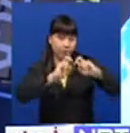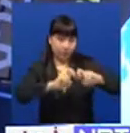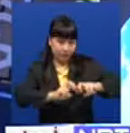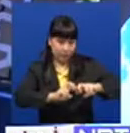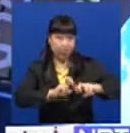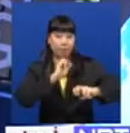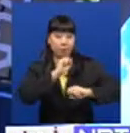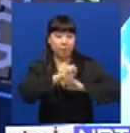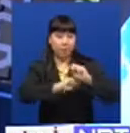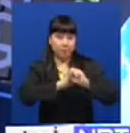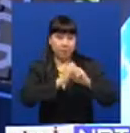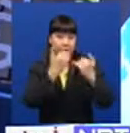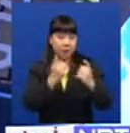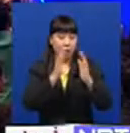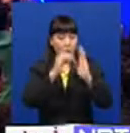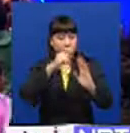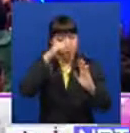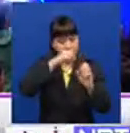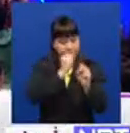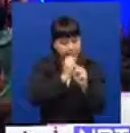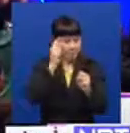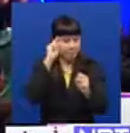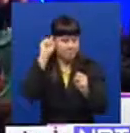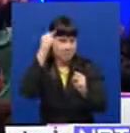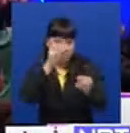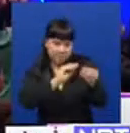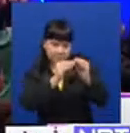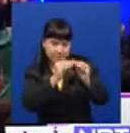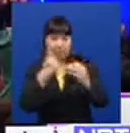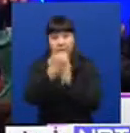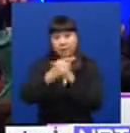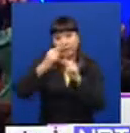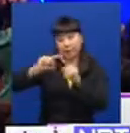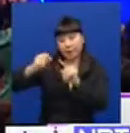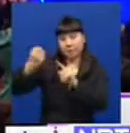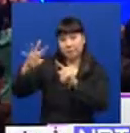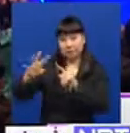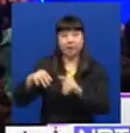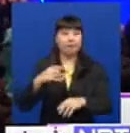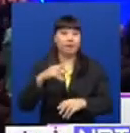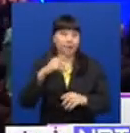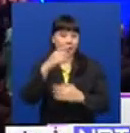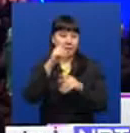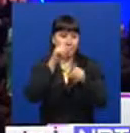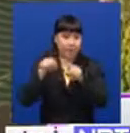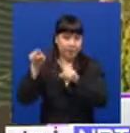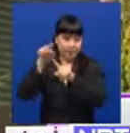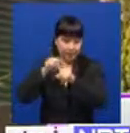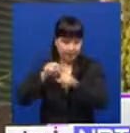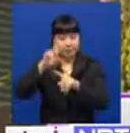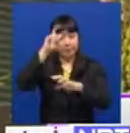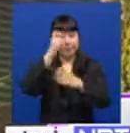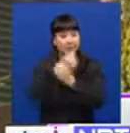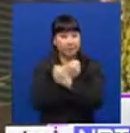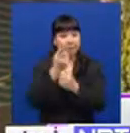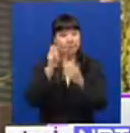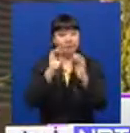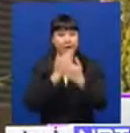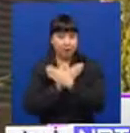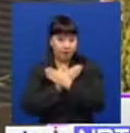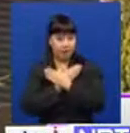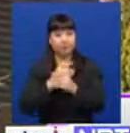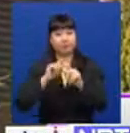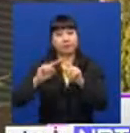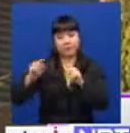เปิดเวทีต้อนรับนักเรียนเด็ดไทยและจาก 14ประเทศเช่นอังกฤษโรมาเนียอีจิบปีรักเกาหลีใต้จีนญี่ปุ่นฟิลิปปินส์